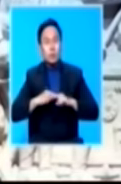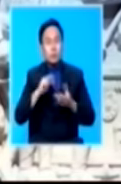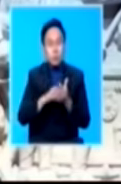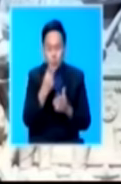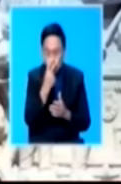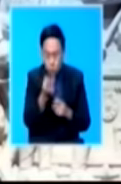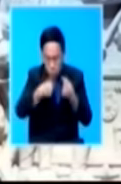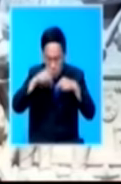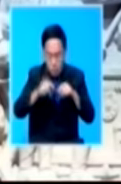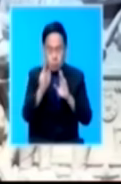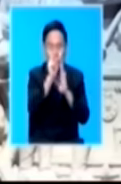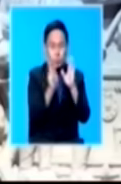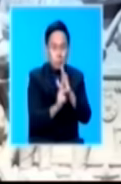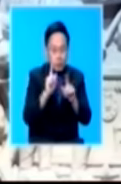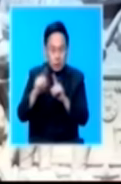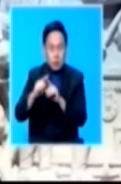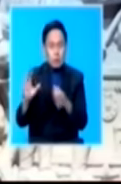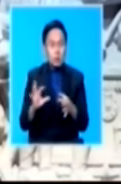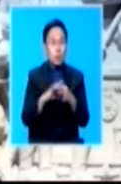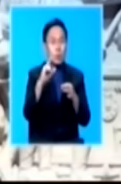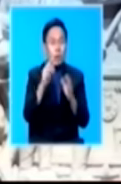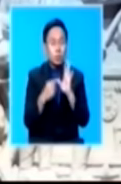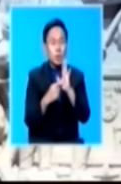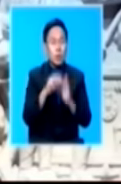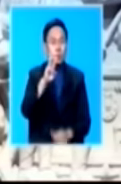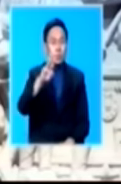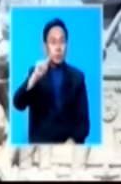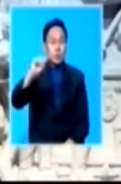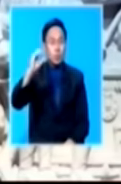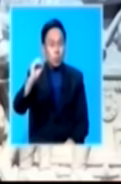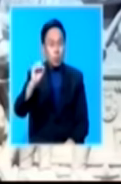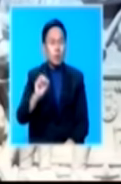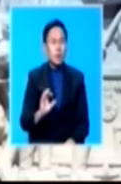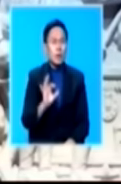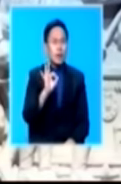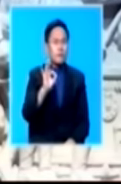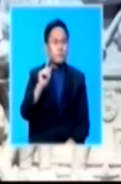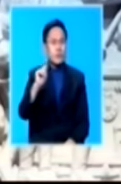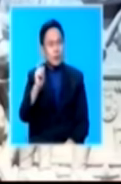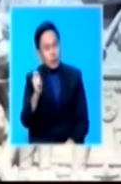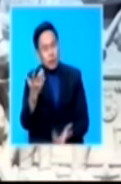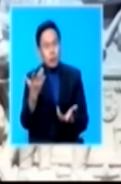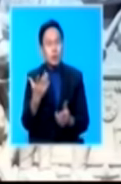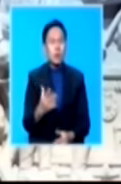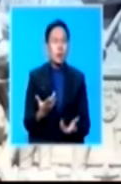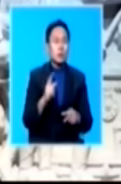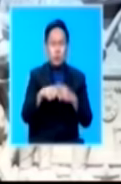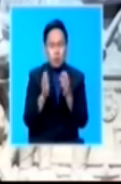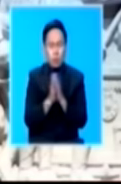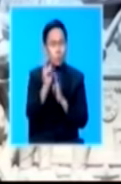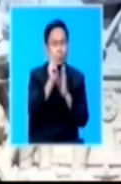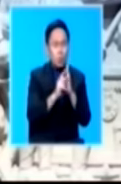เขาด้วยดูกฎหมายของประเทศด้วยนะ WTO FTO ข้อตกลงเจรจาเยอะแยะหมดนะถ้าเราทำไม่ดีน